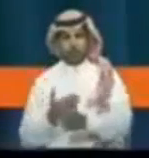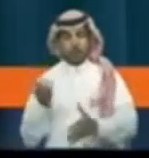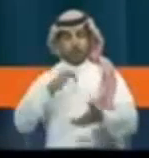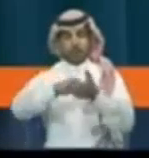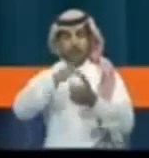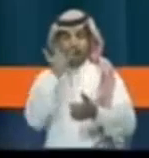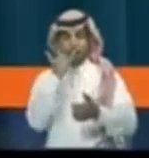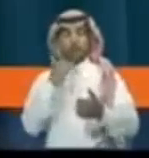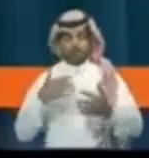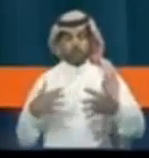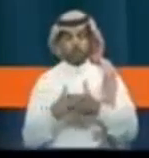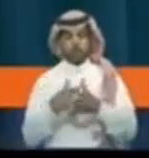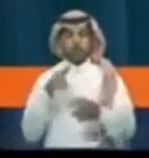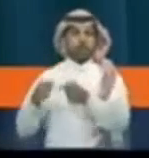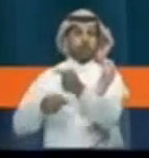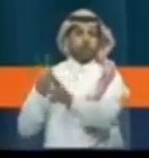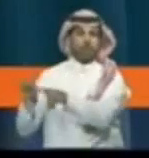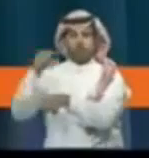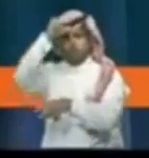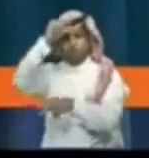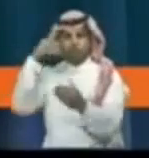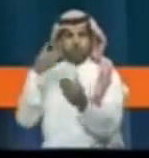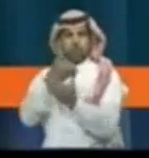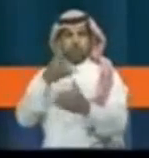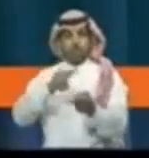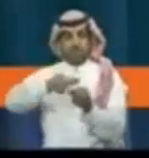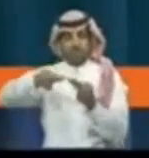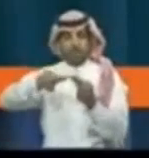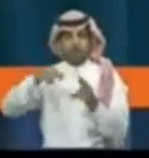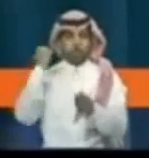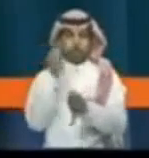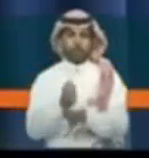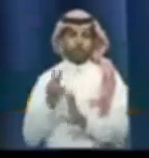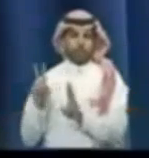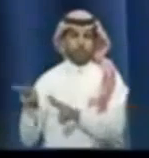التحالف يؤكد استمرار خروقات الميليشيات الحوثية لاتفاق ستوكهولم.